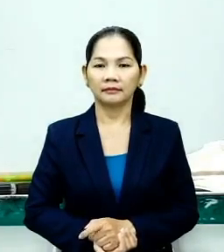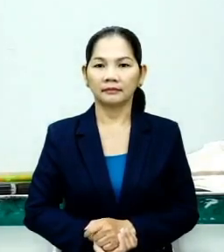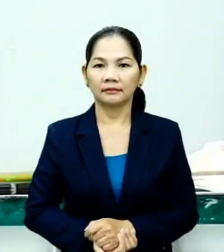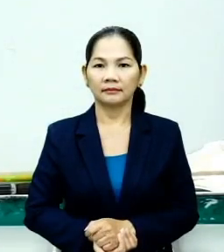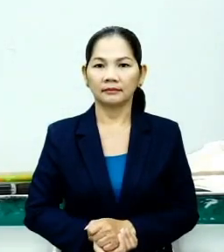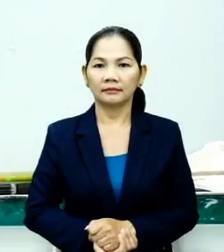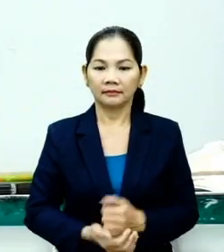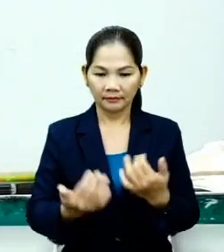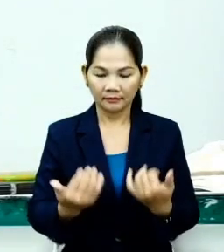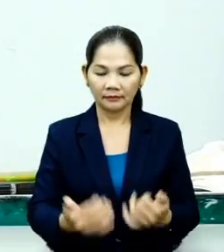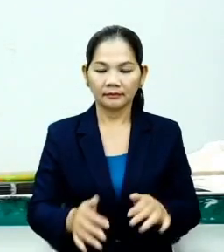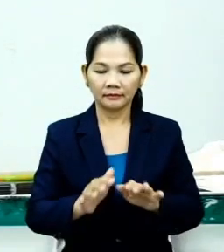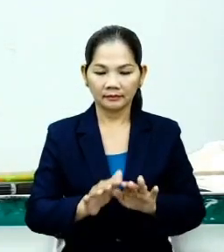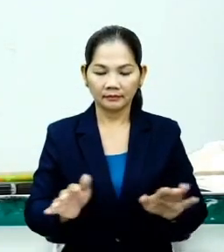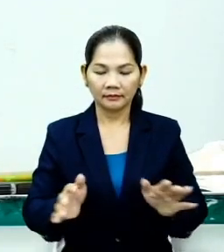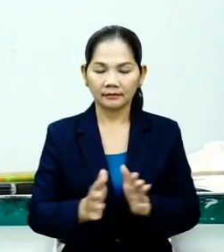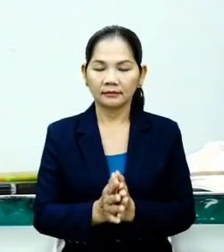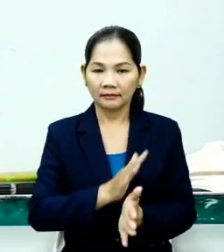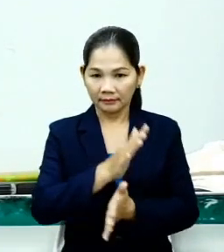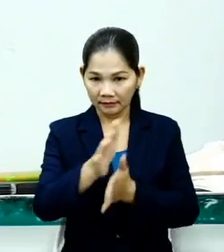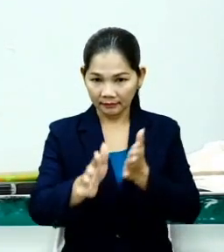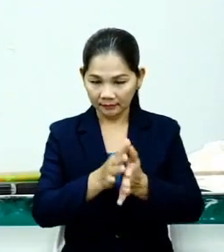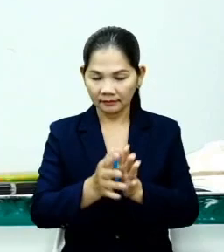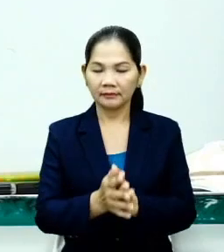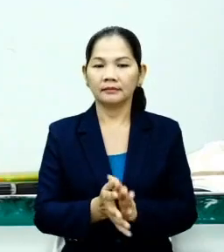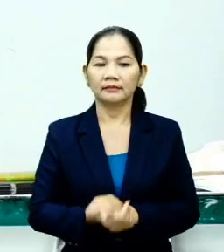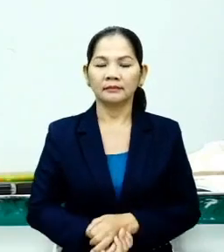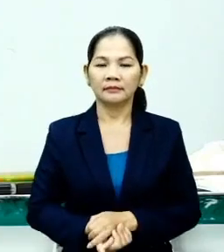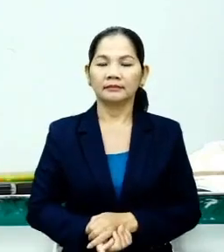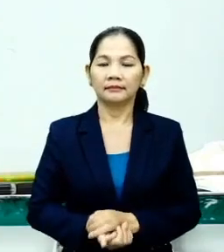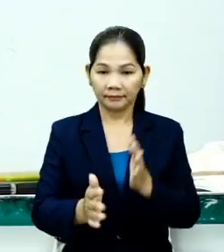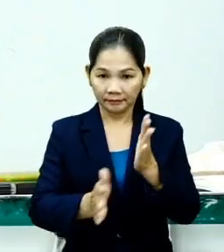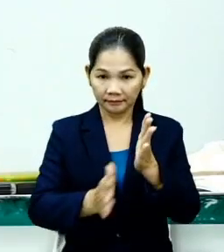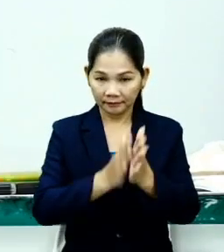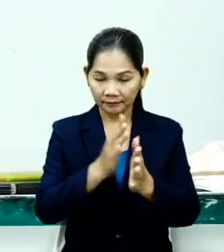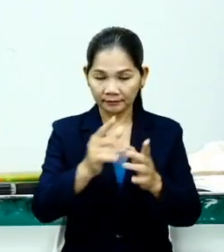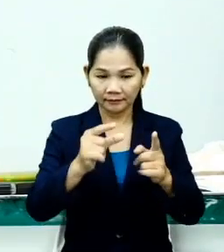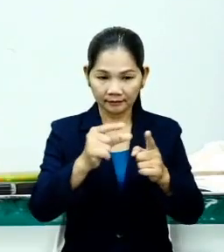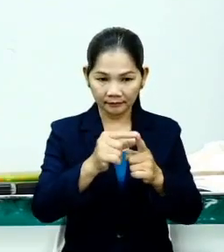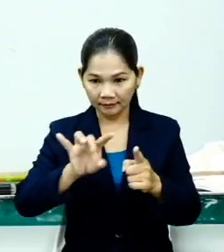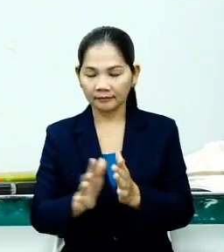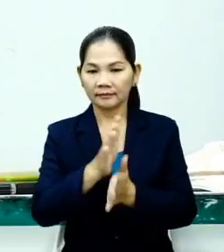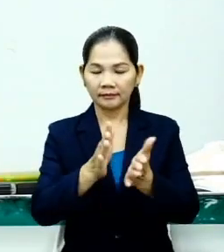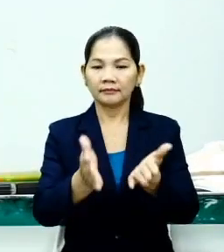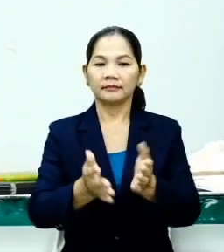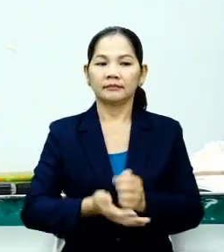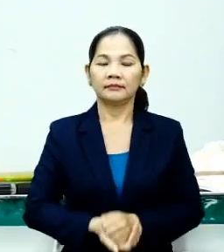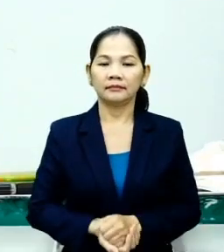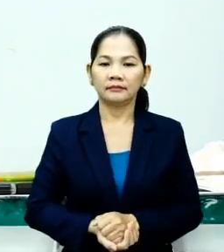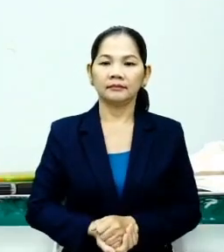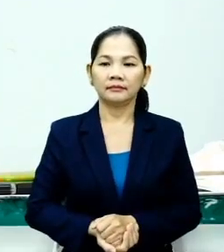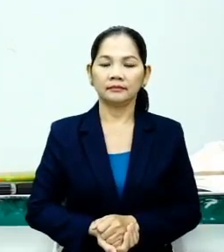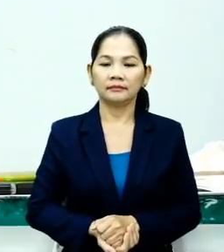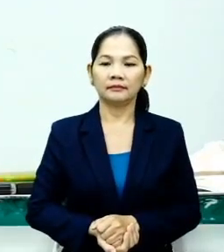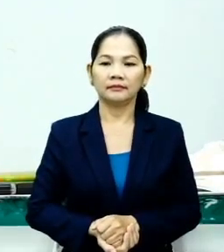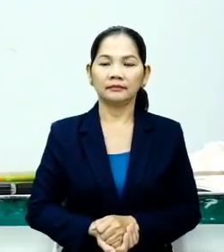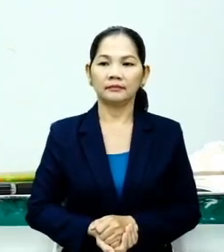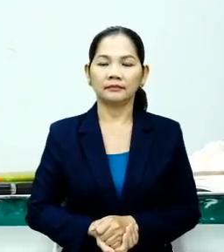ai lá con từng ăn đấy cha con cha cha ăn chiên lá con nè cô chẳng ăn lại con